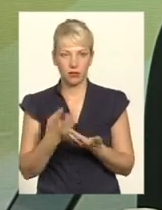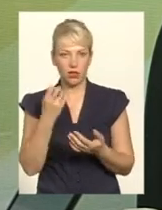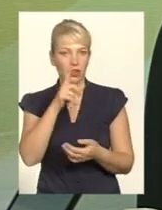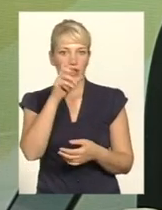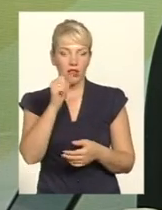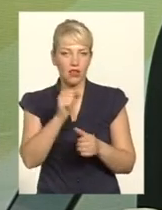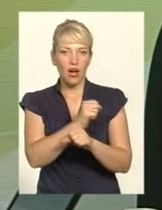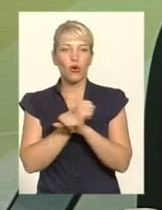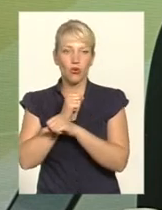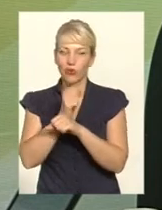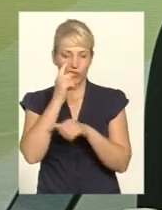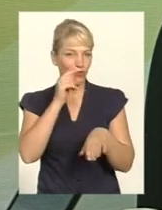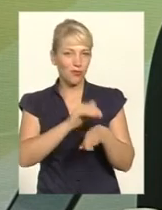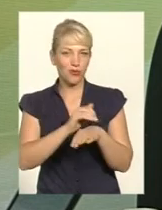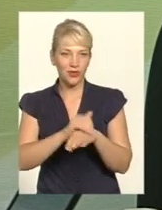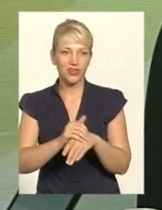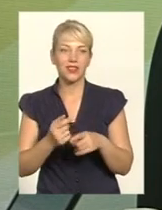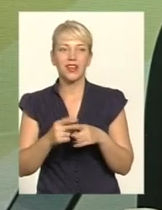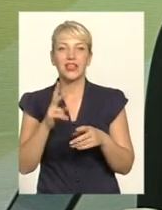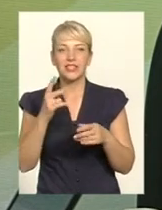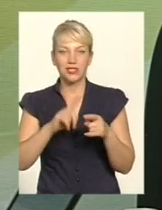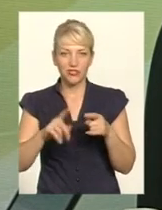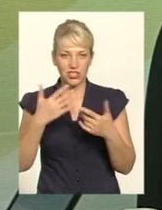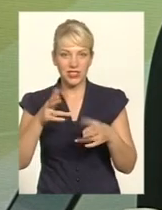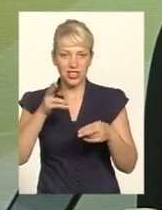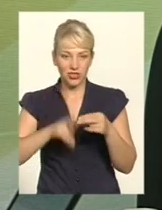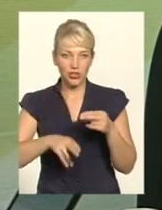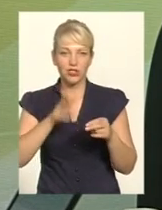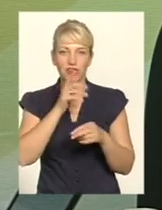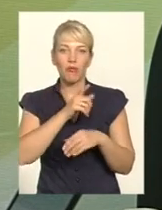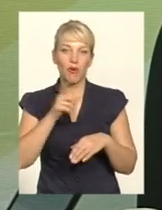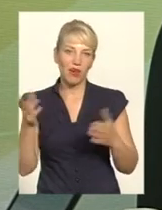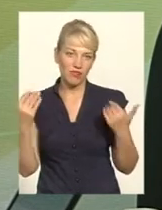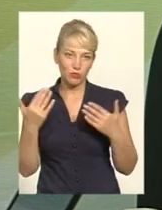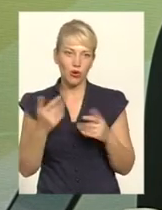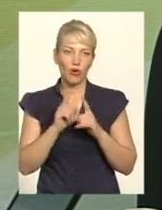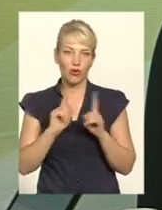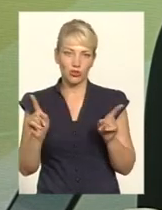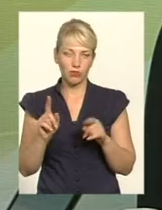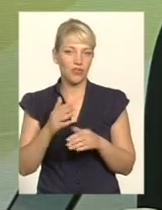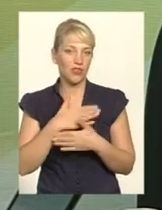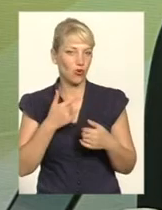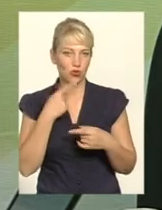це помітно, зараз закінчується ще пора відпусток, особливо, ну, не хочу нічого казати на адресу,